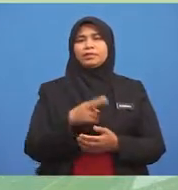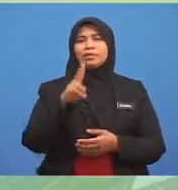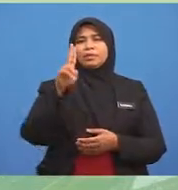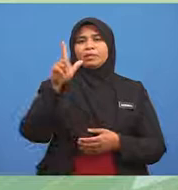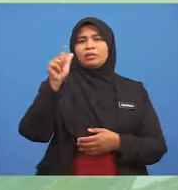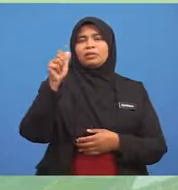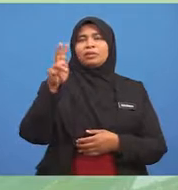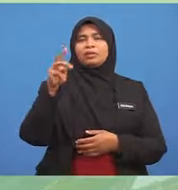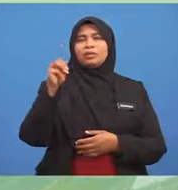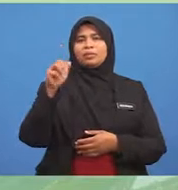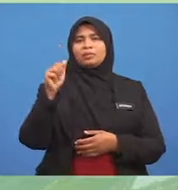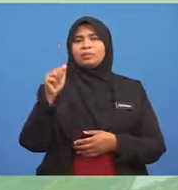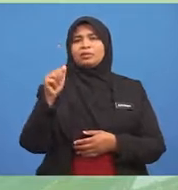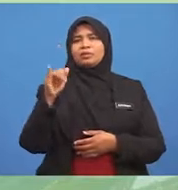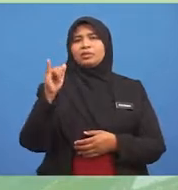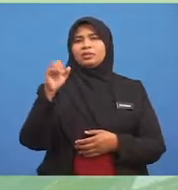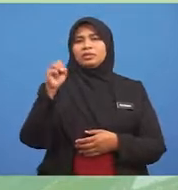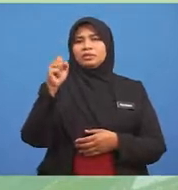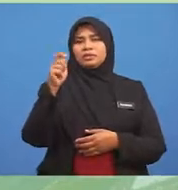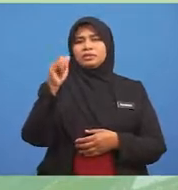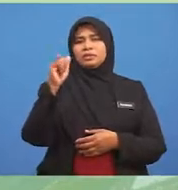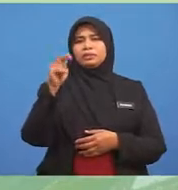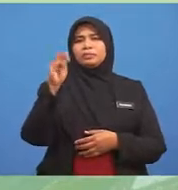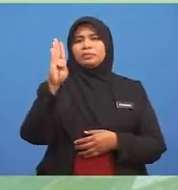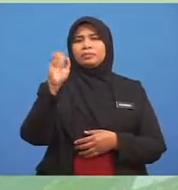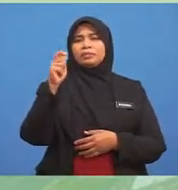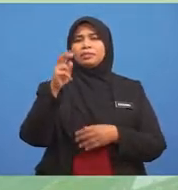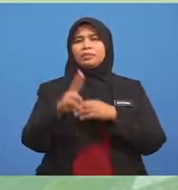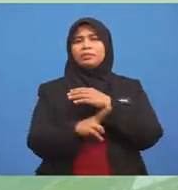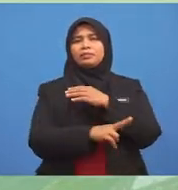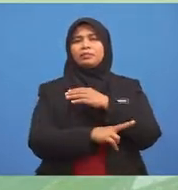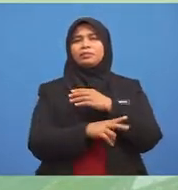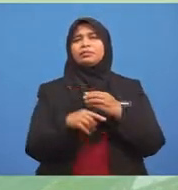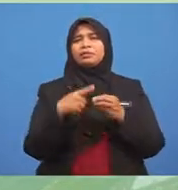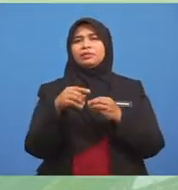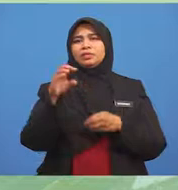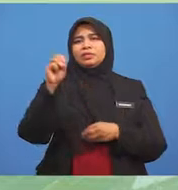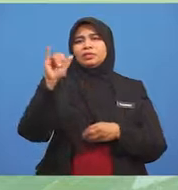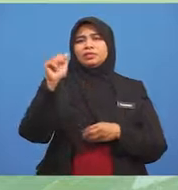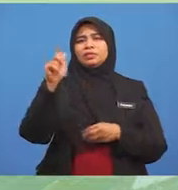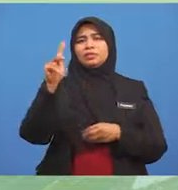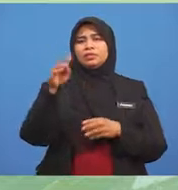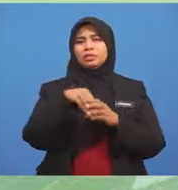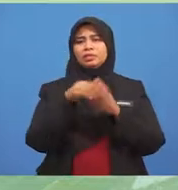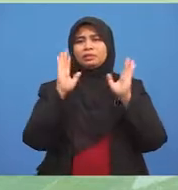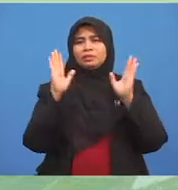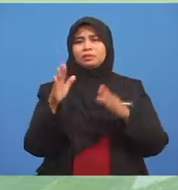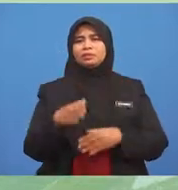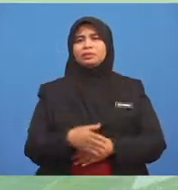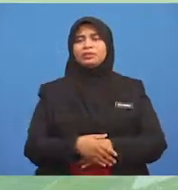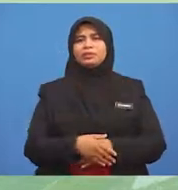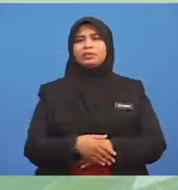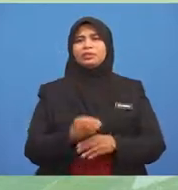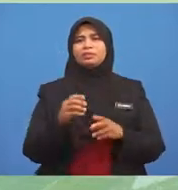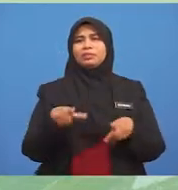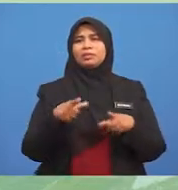ulama mengistinbat hukum berkaitan syak dalam solat melalui lafaz falyatrah dan